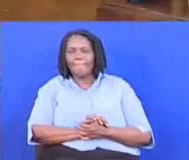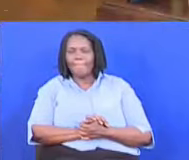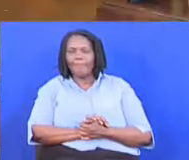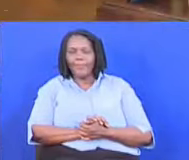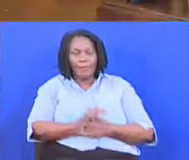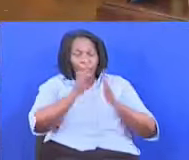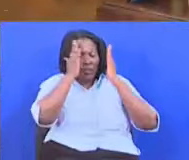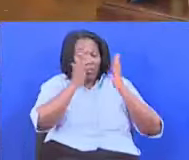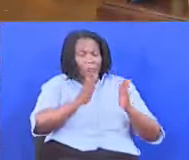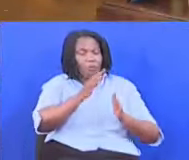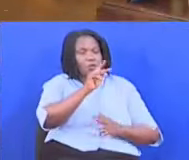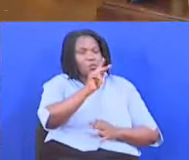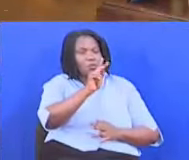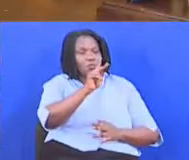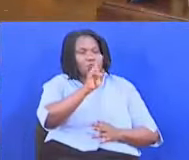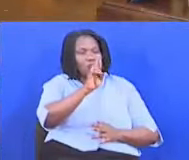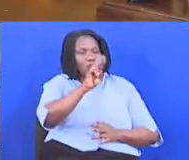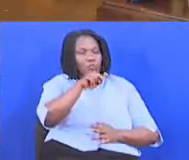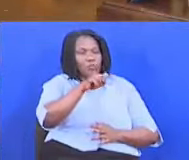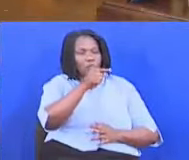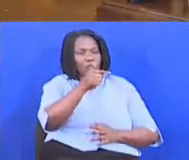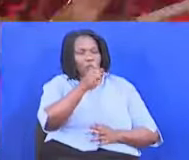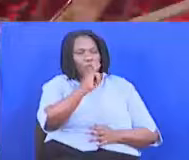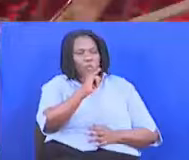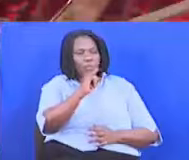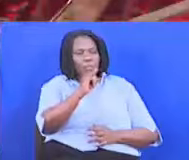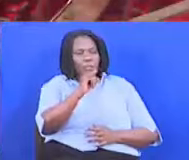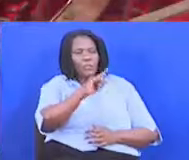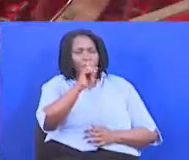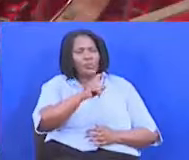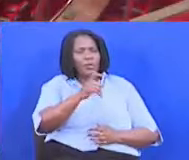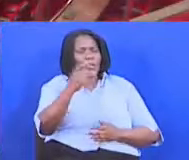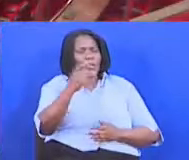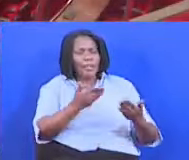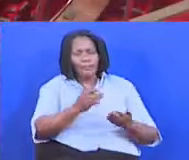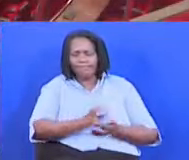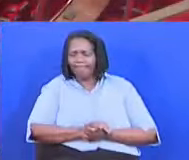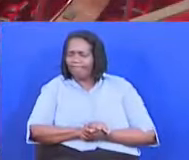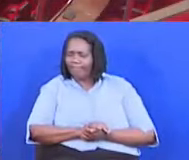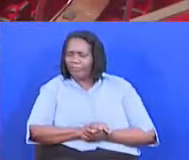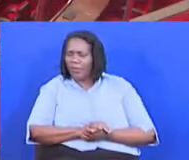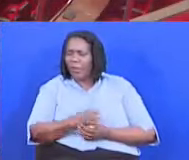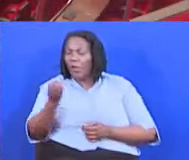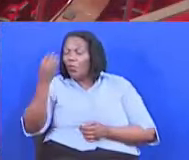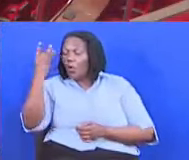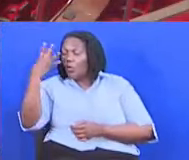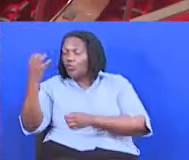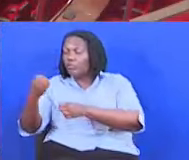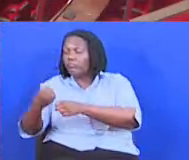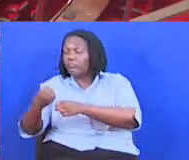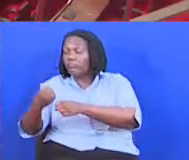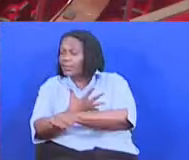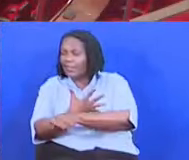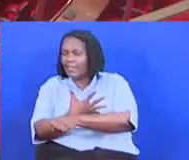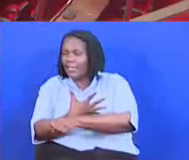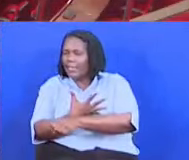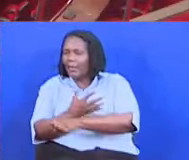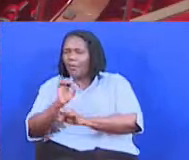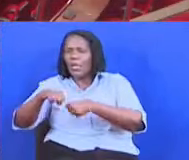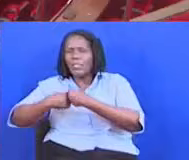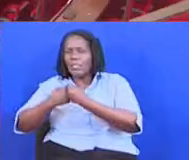Kunti Majala, swali la nyongeza. Wagonjwa wa saratani wameendelea kukumbana na kadhia kubwa ya gharama za